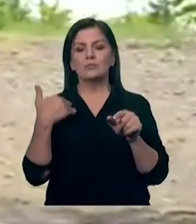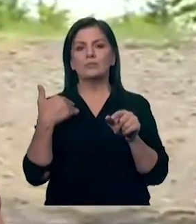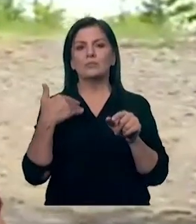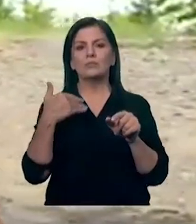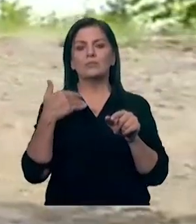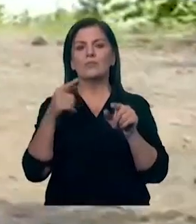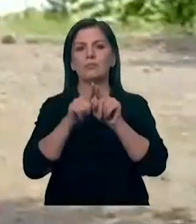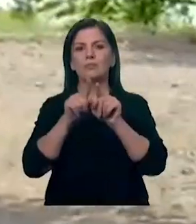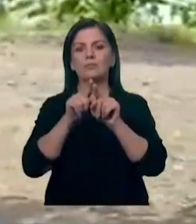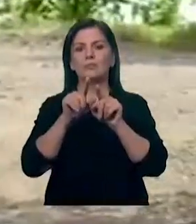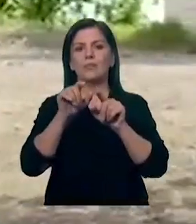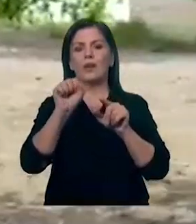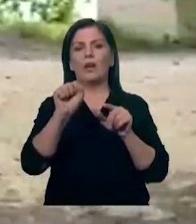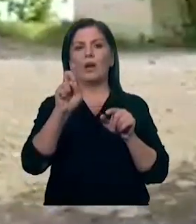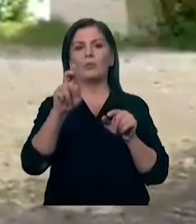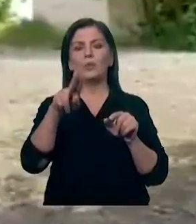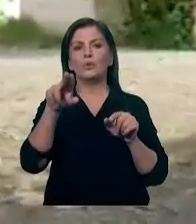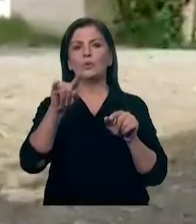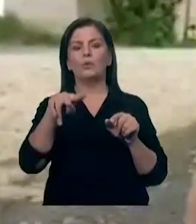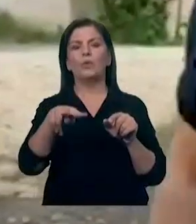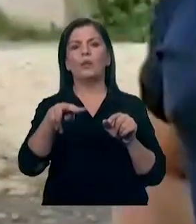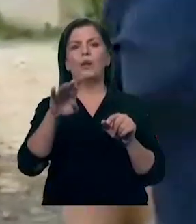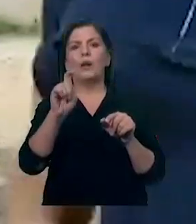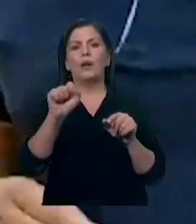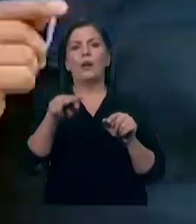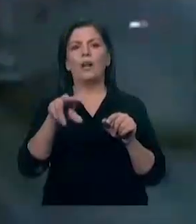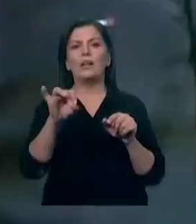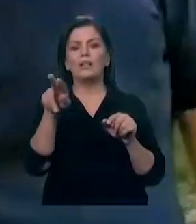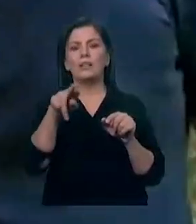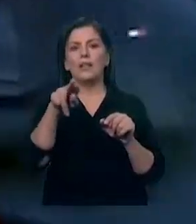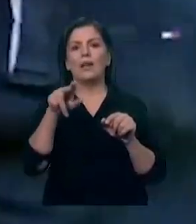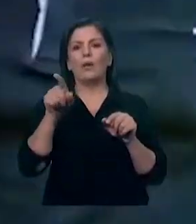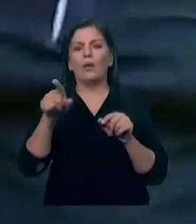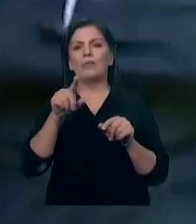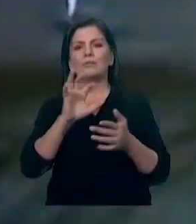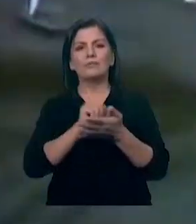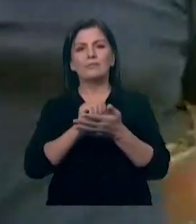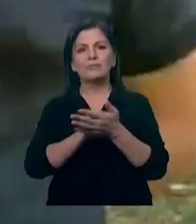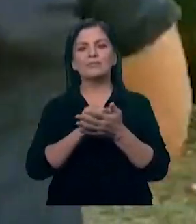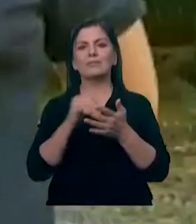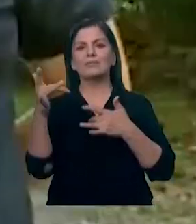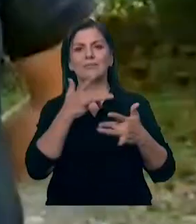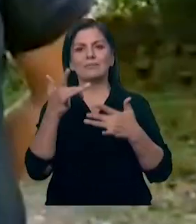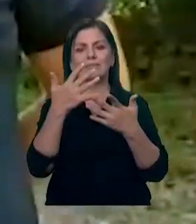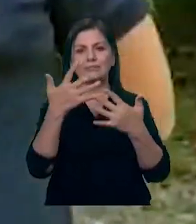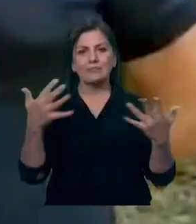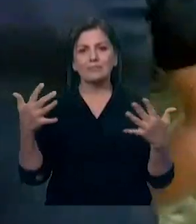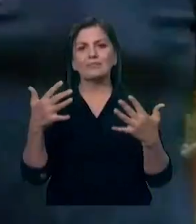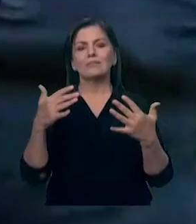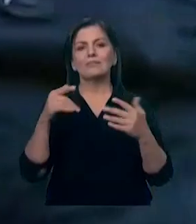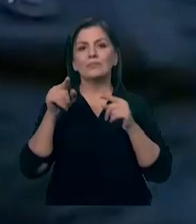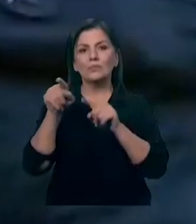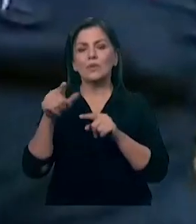xadimi Əbdülxalidlə biz döyüş bölgəsindəyik. Hansı ki, o da son bir neçə gündə bizimlədir və